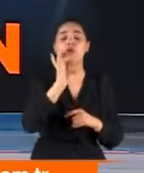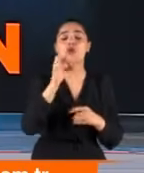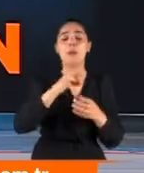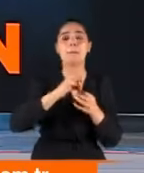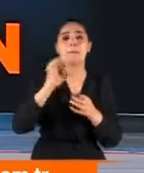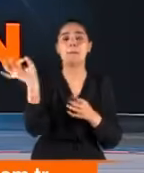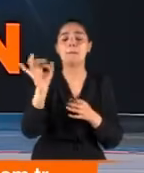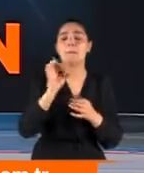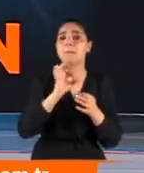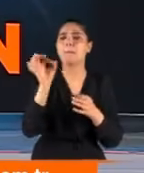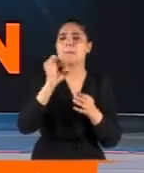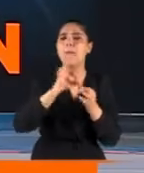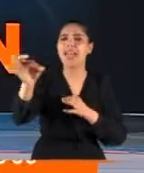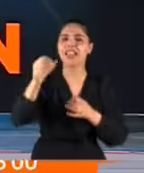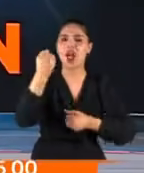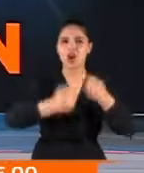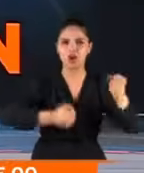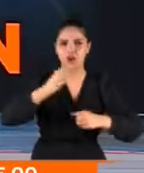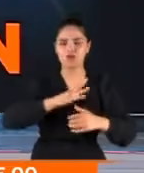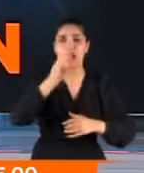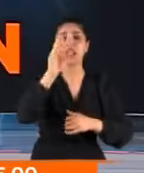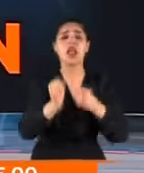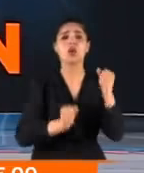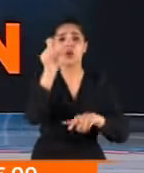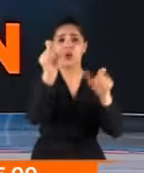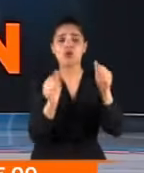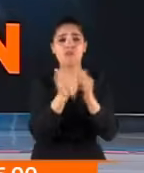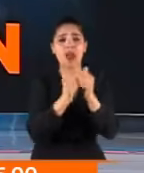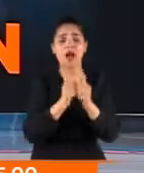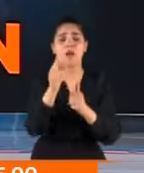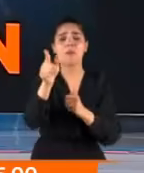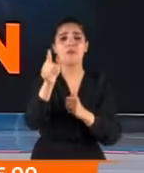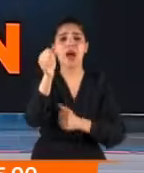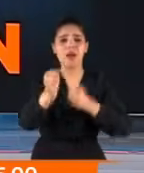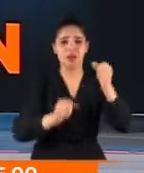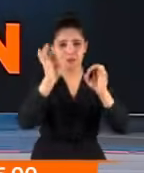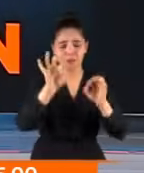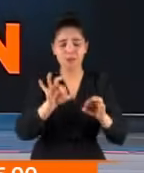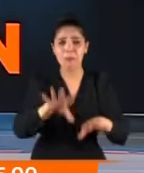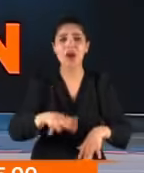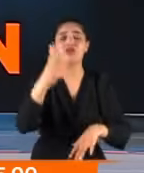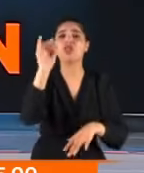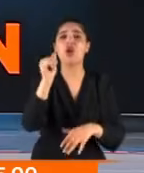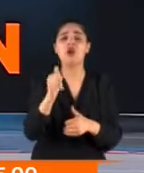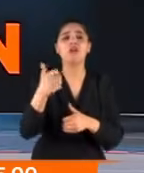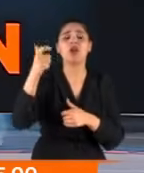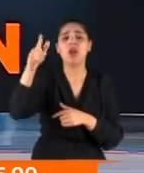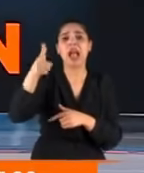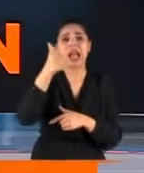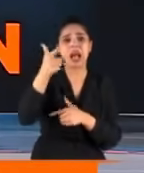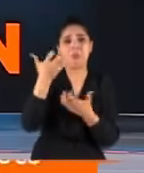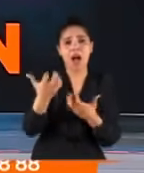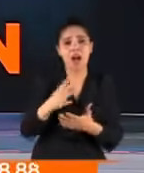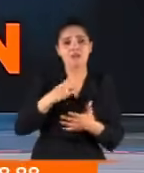görüntüleyen bir kameraman 7 koşucuyla birlikte koşmaya başladı ve taşıdığı 4 kiloluk kameraya rağmen tüm yarışlardan önce bitiş